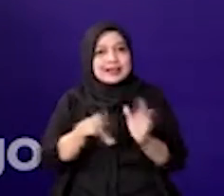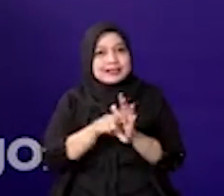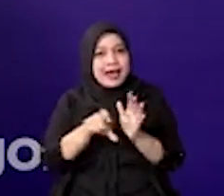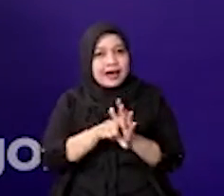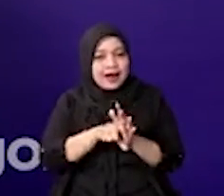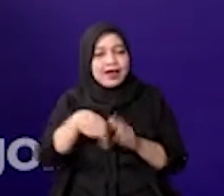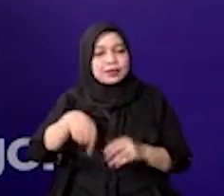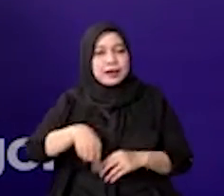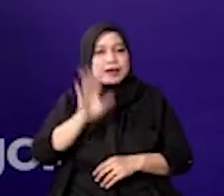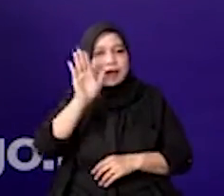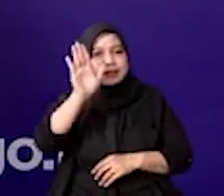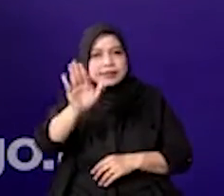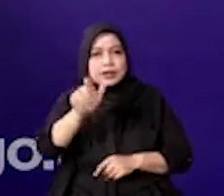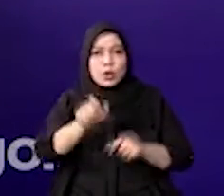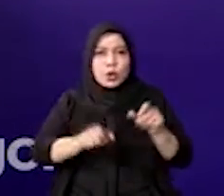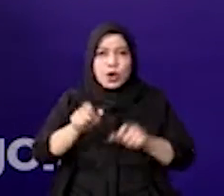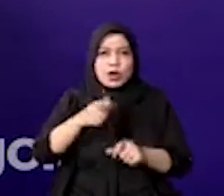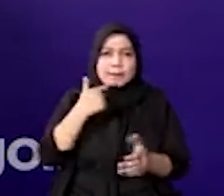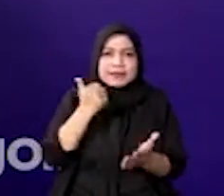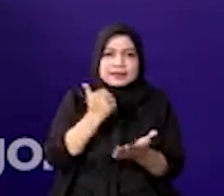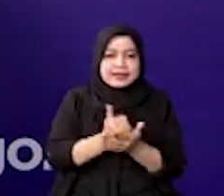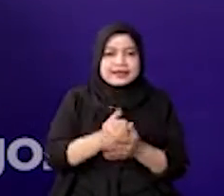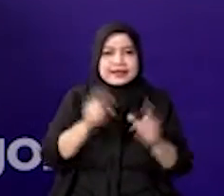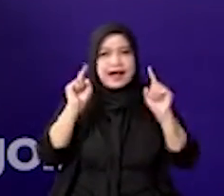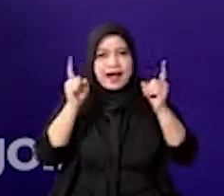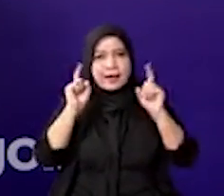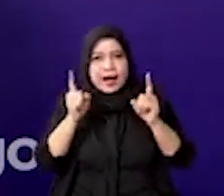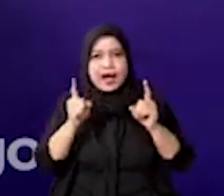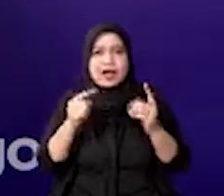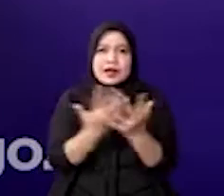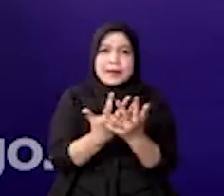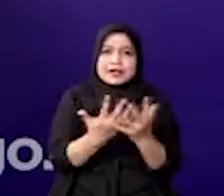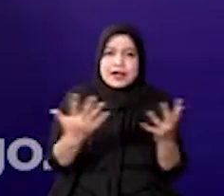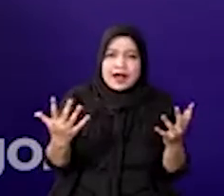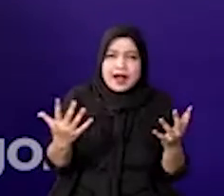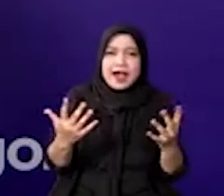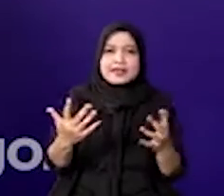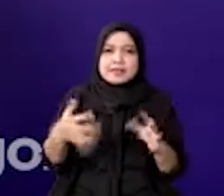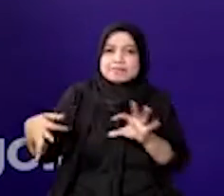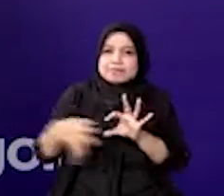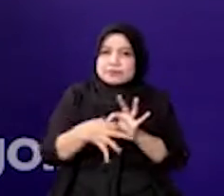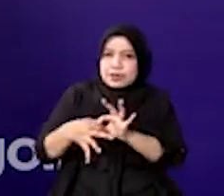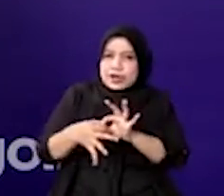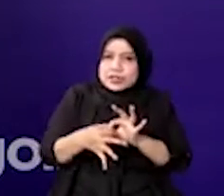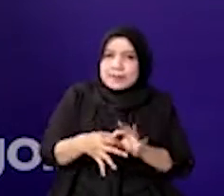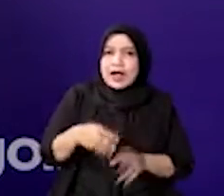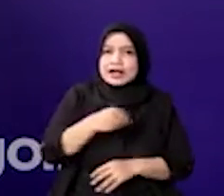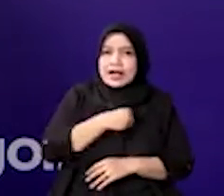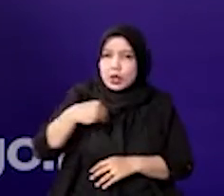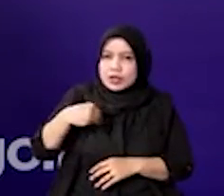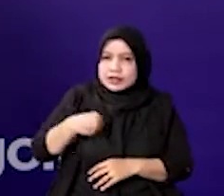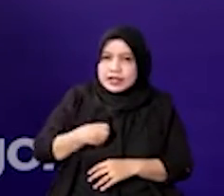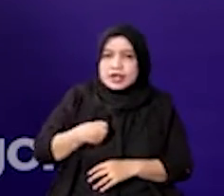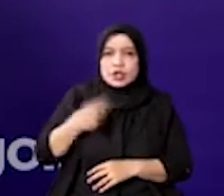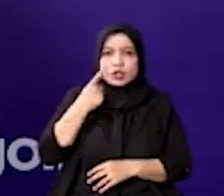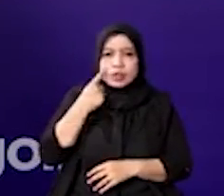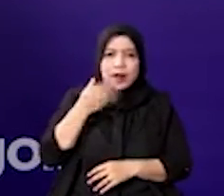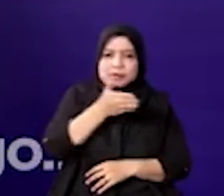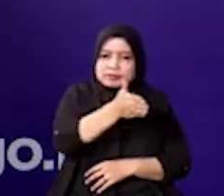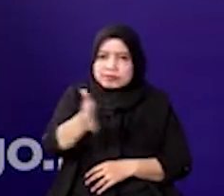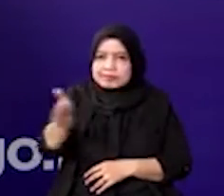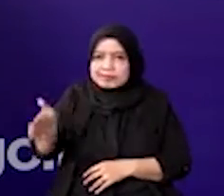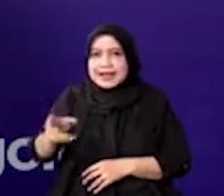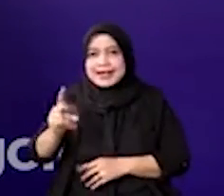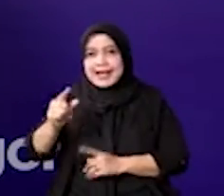metode kita agar agama tokoh agama tokoh masyarakat bersinergi dan pemerintahan dengan dokter dengan sampai di